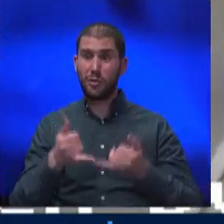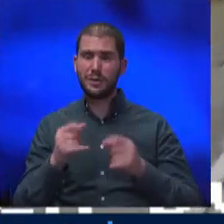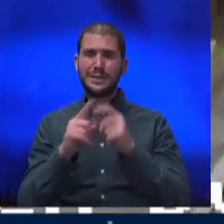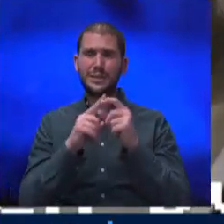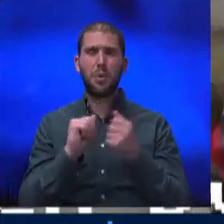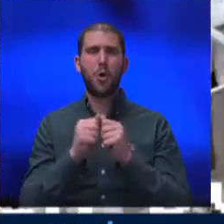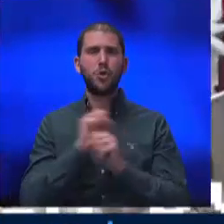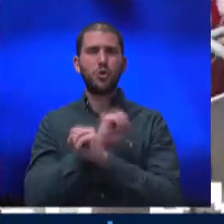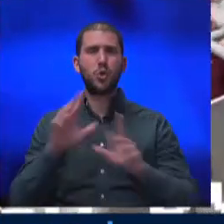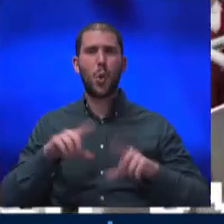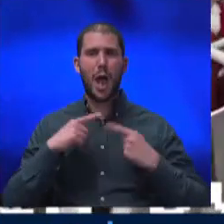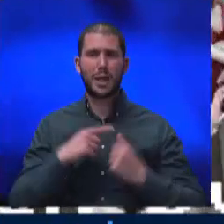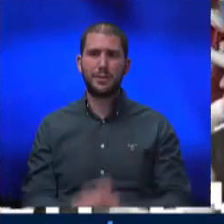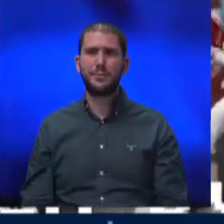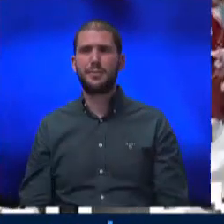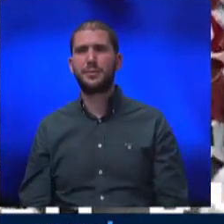או בשידורים חיים.